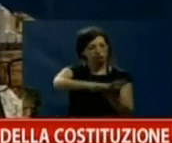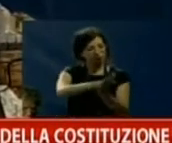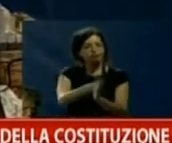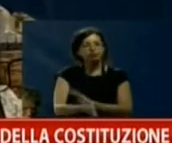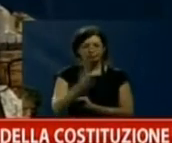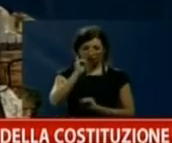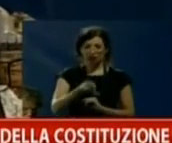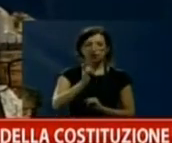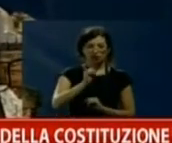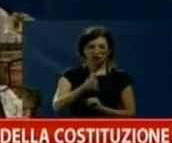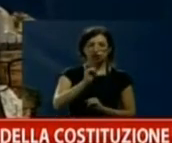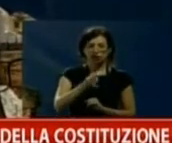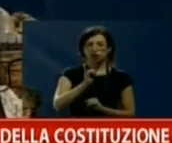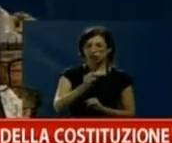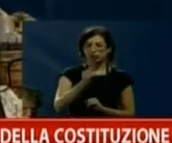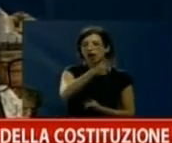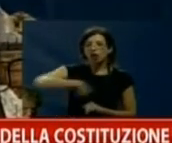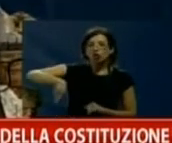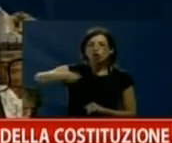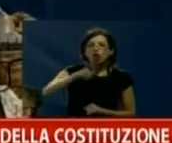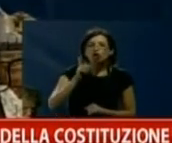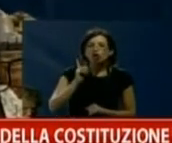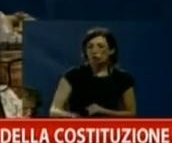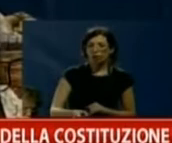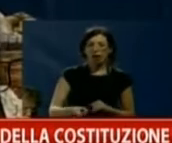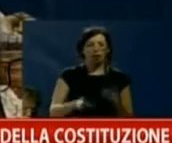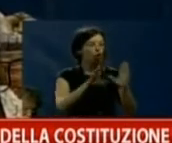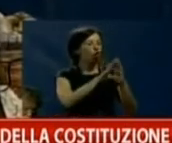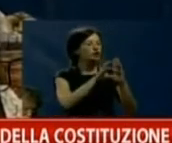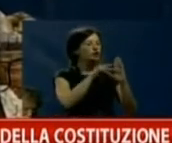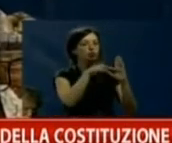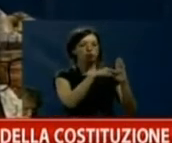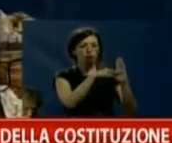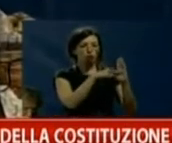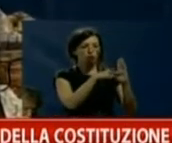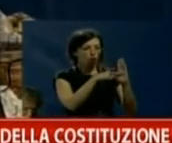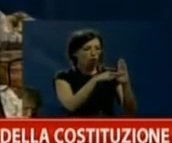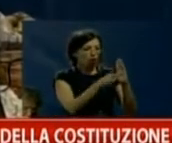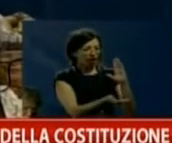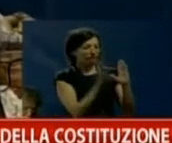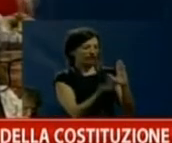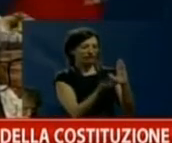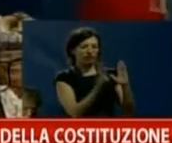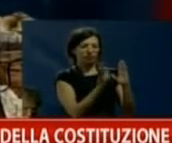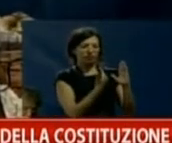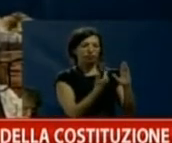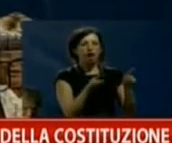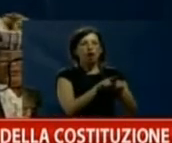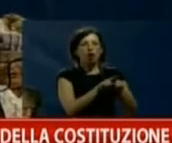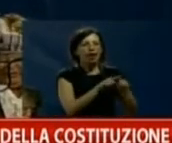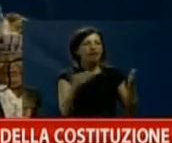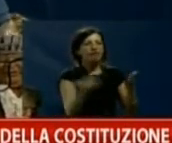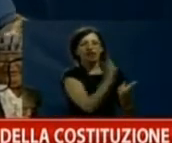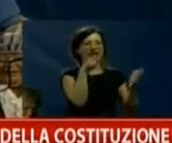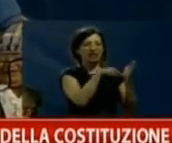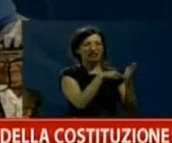chiamati a risarcire la Costituzione della amputazione che ha subito. Questo è il